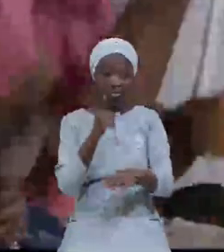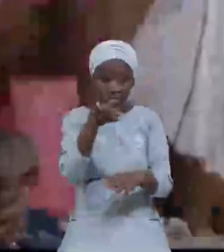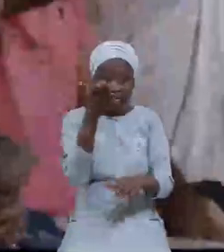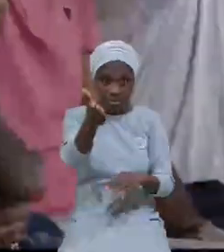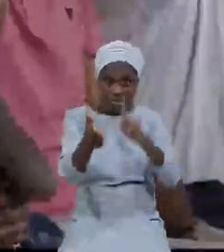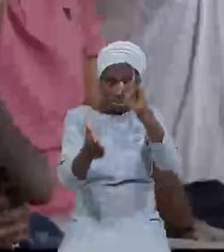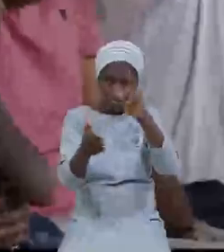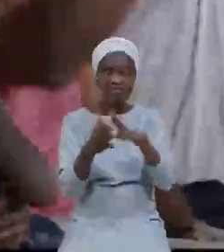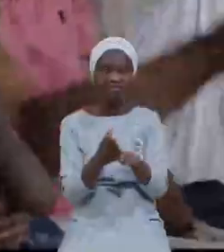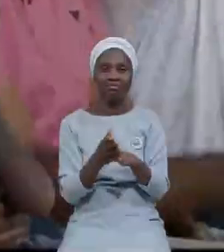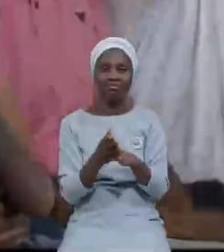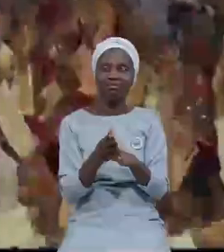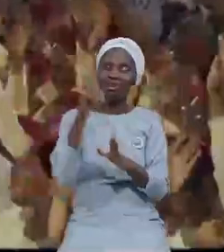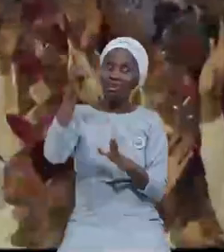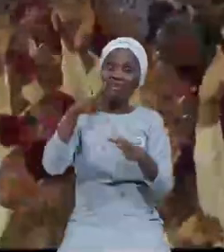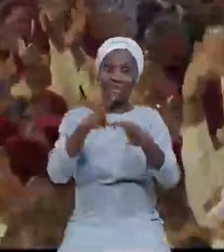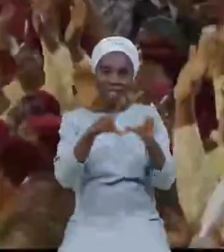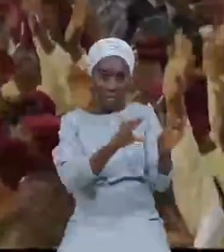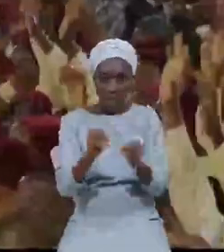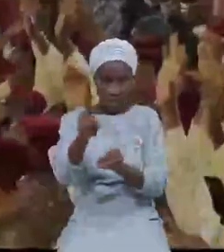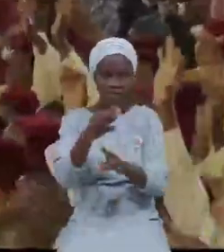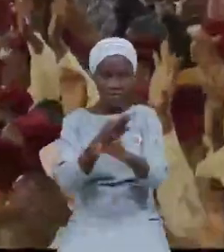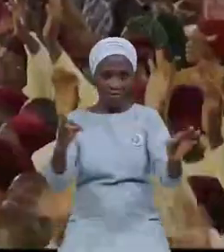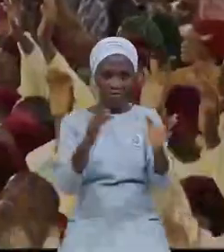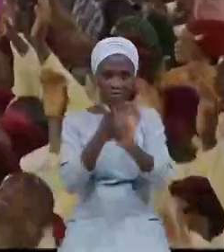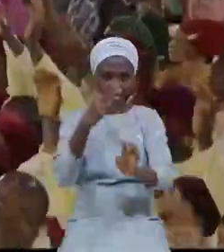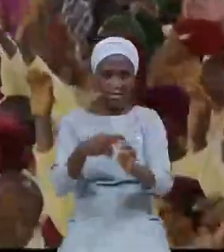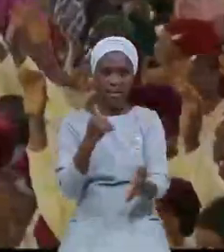es-tu là-bas il t'a